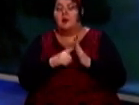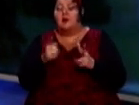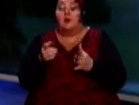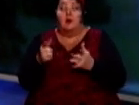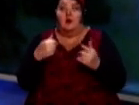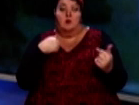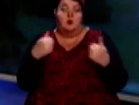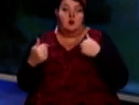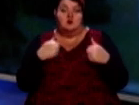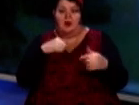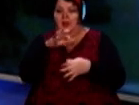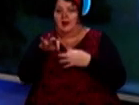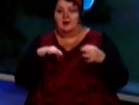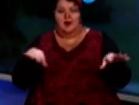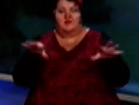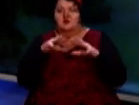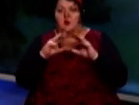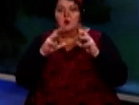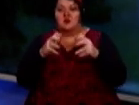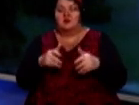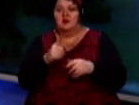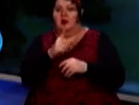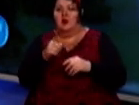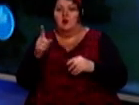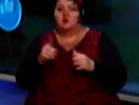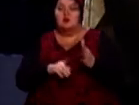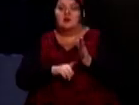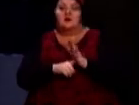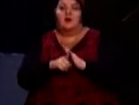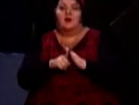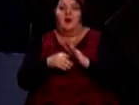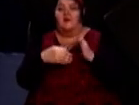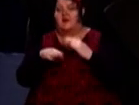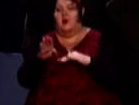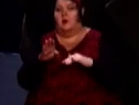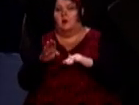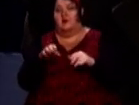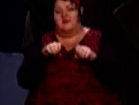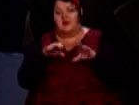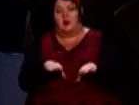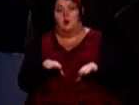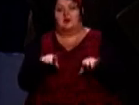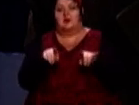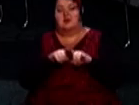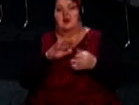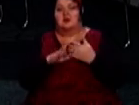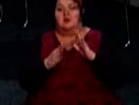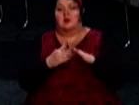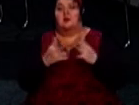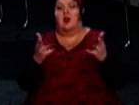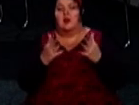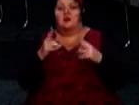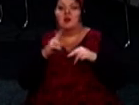архітектори практично в усьому світі. Кожен виходить з цієї ситуації по-своєму. Десь споруджуються дзеркальні будинки,